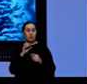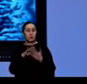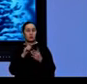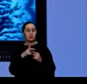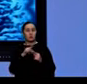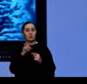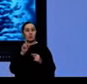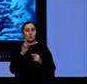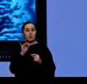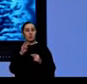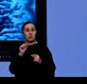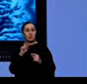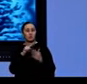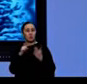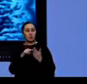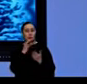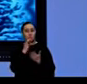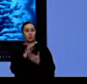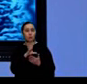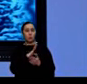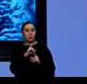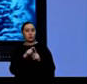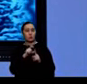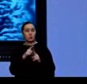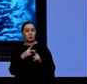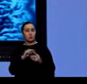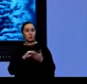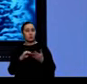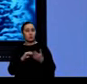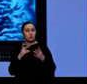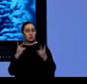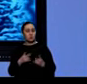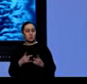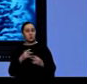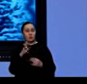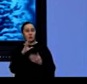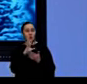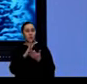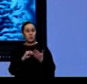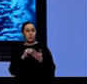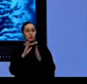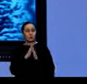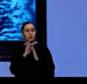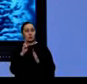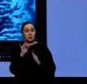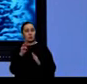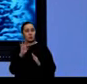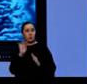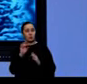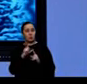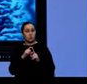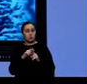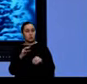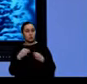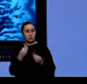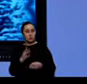narsalar, ya'ni nima so'rog'iga javob bo'lgan so'zlarnigina yozishimiz kerak. Namunada kitob so'zi berilgan.